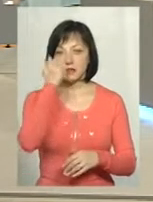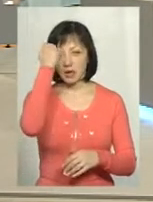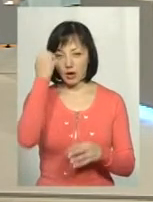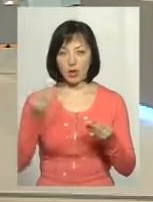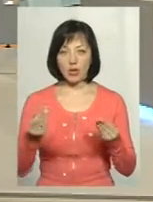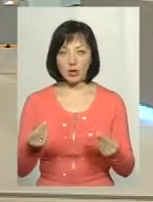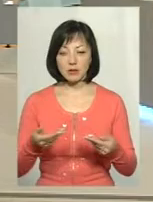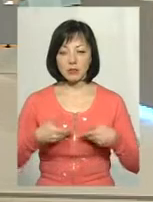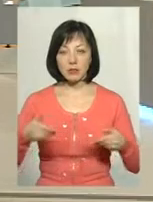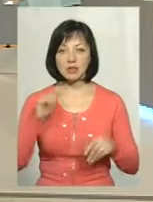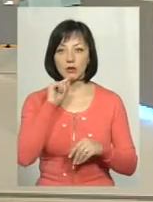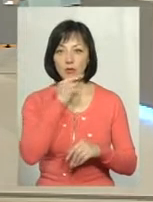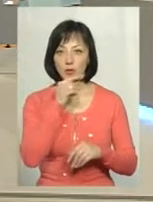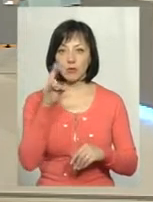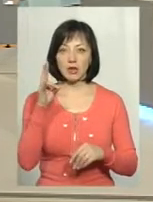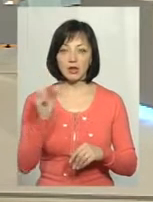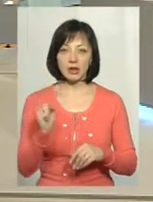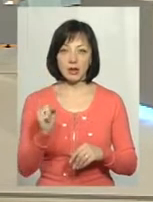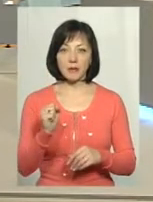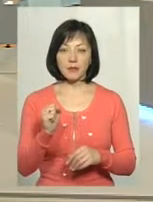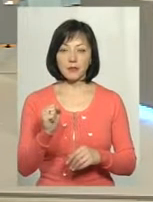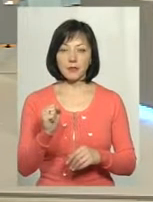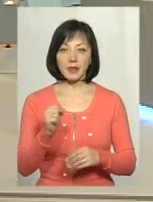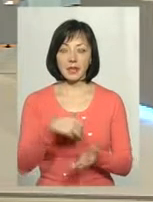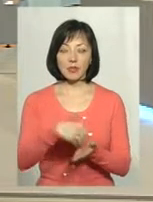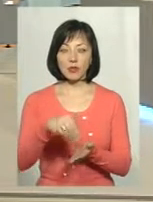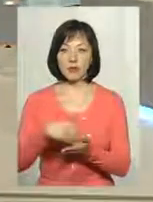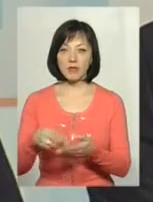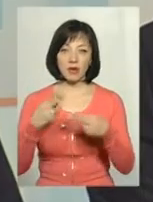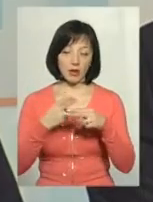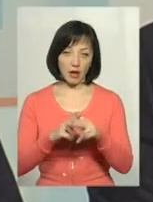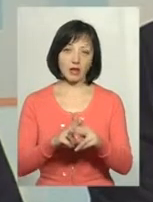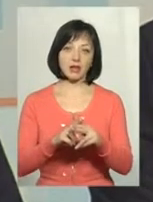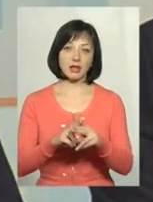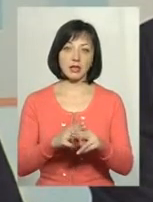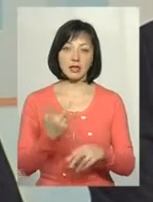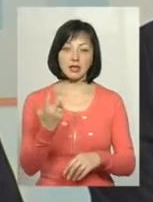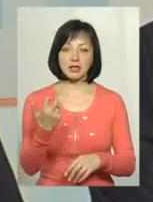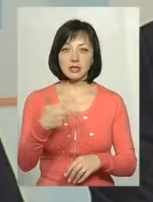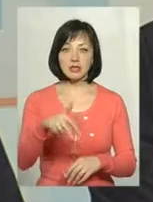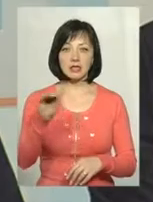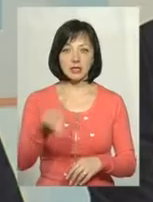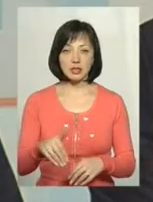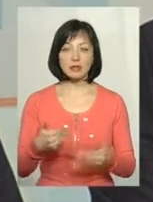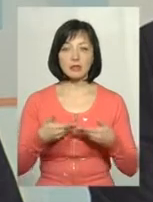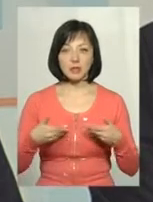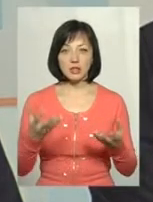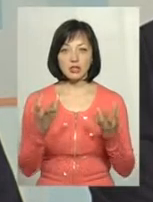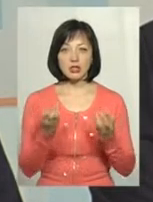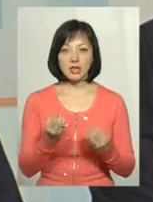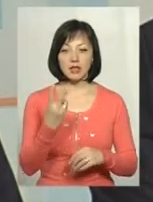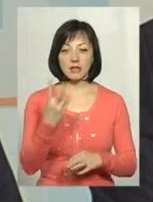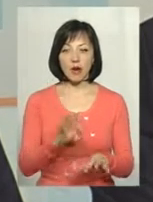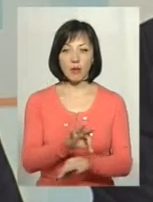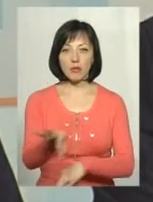коштам, які ми зекономили на прозорій закупівлі техніки, ми Це 330 тисяч. Ми ще два